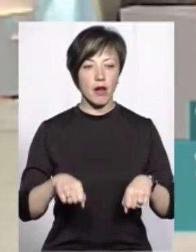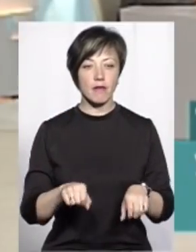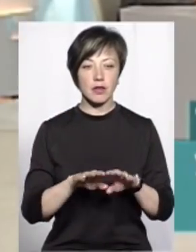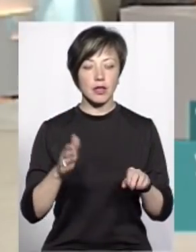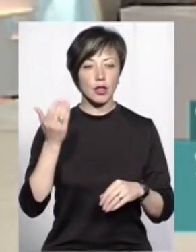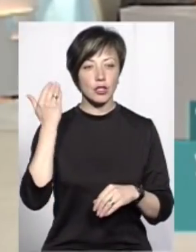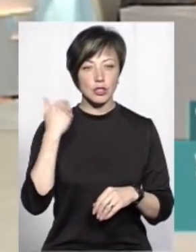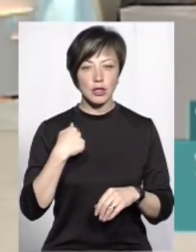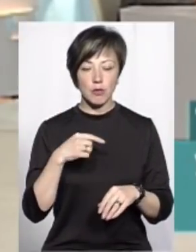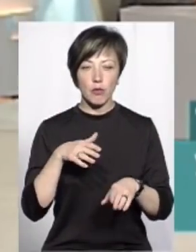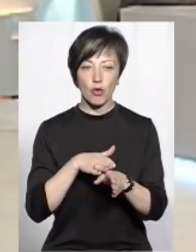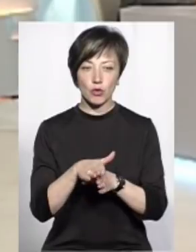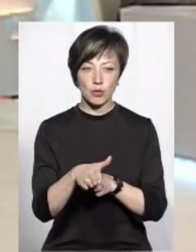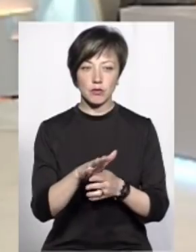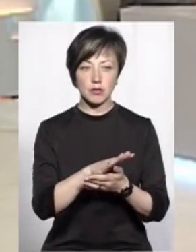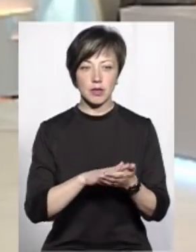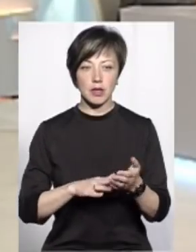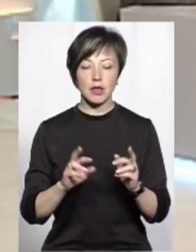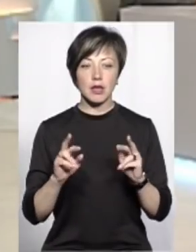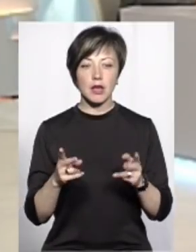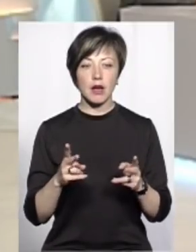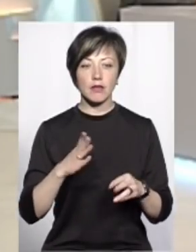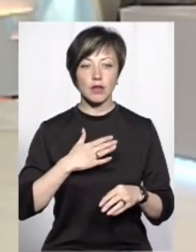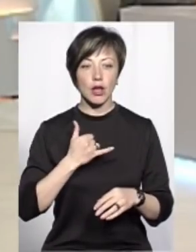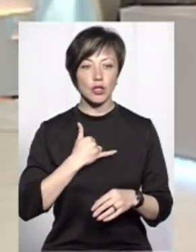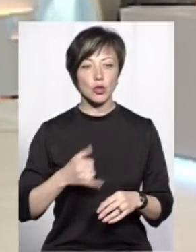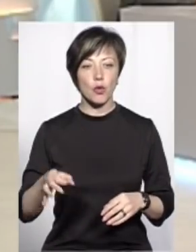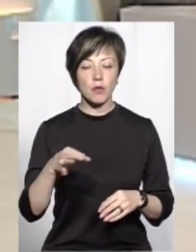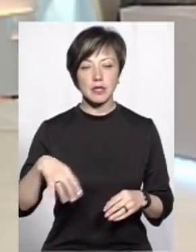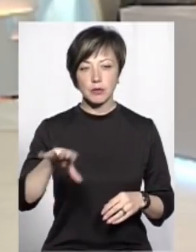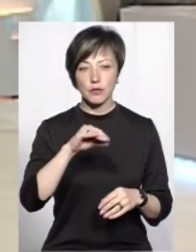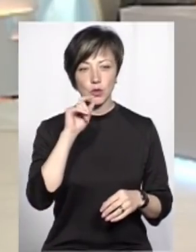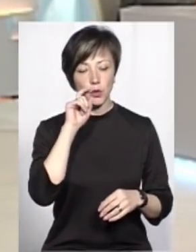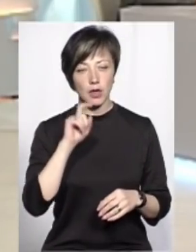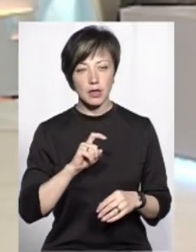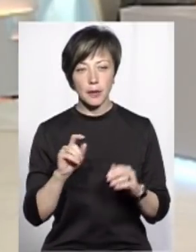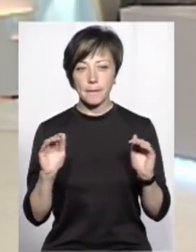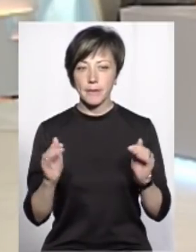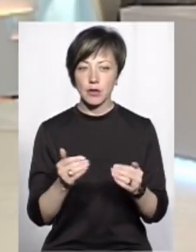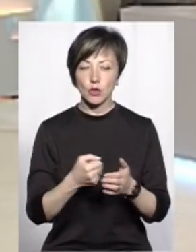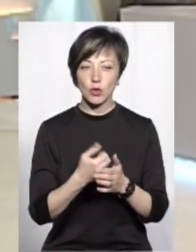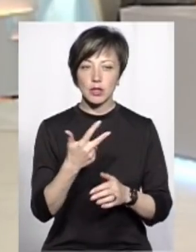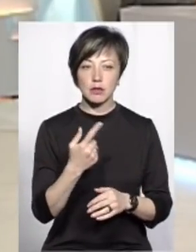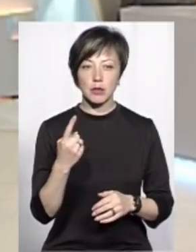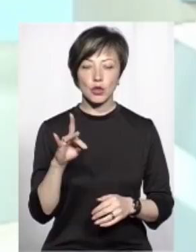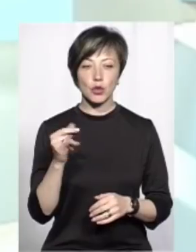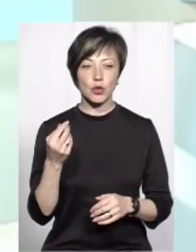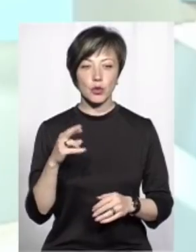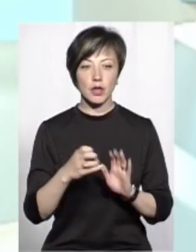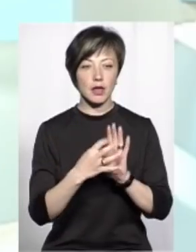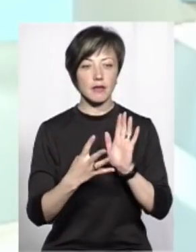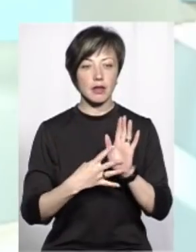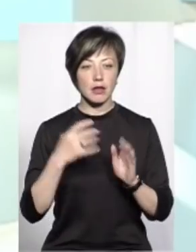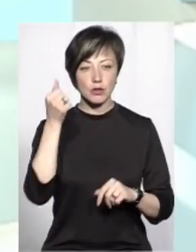продовжує реалізовуватись, продовжує як і в нашій області, так і по всій Україні, і як мінімум до 31 грудня 2019